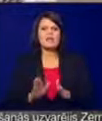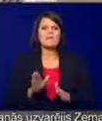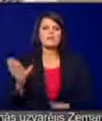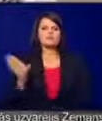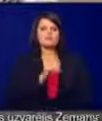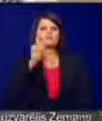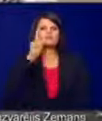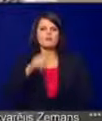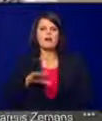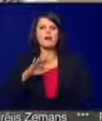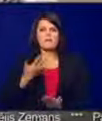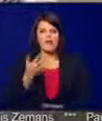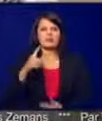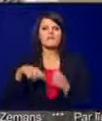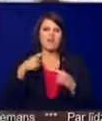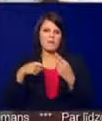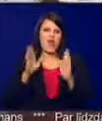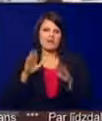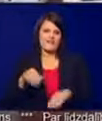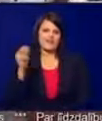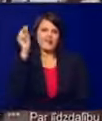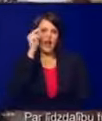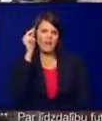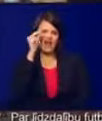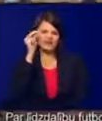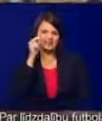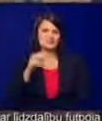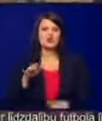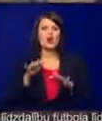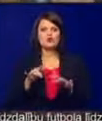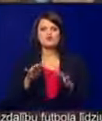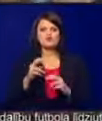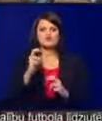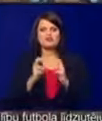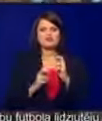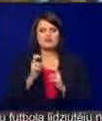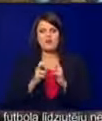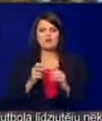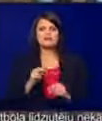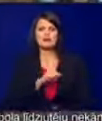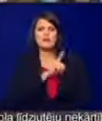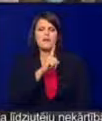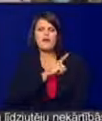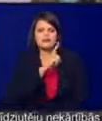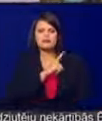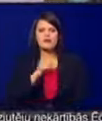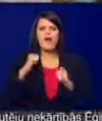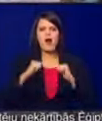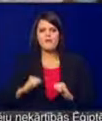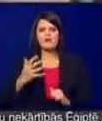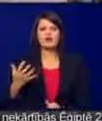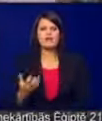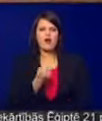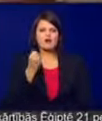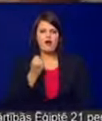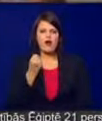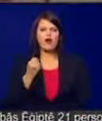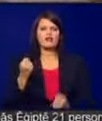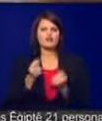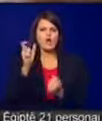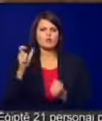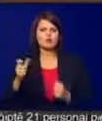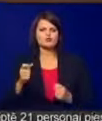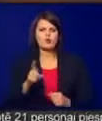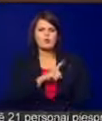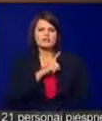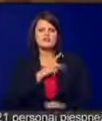bet iemācīties var. Šūšanas ceha meistari ir apmierināta ar jauno darbinieču centību, vēlmi strādāt un